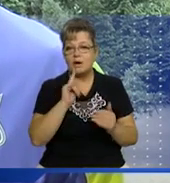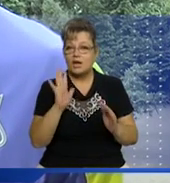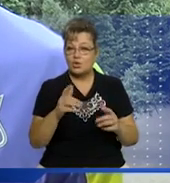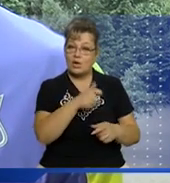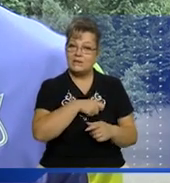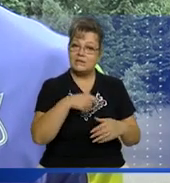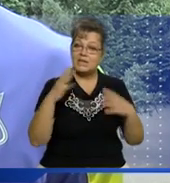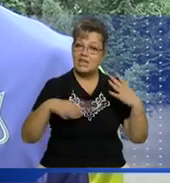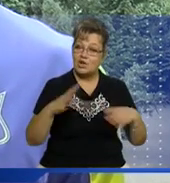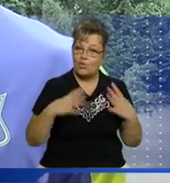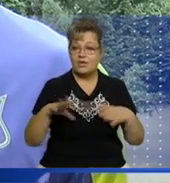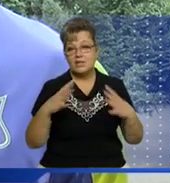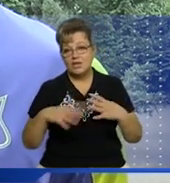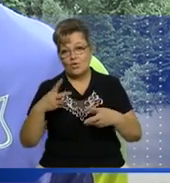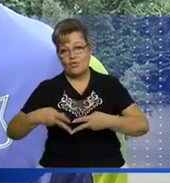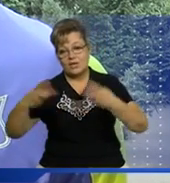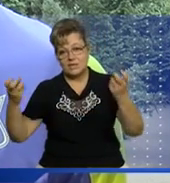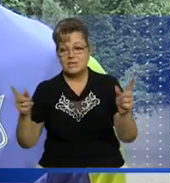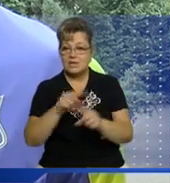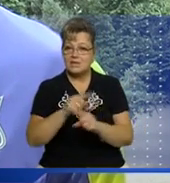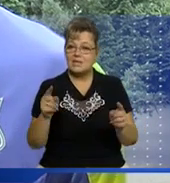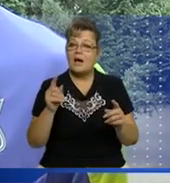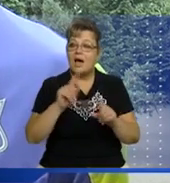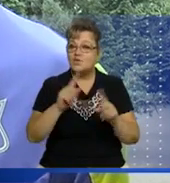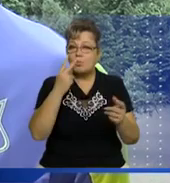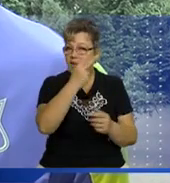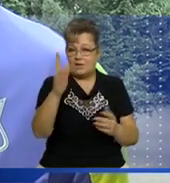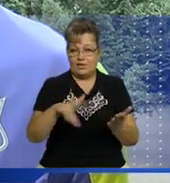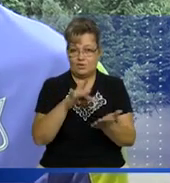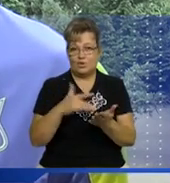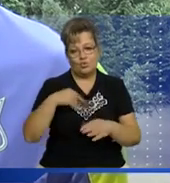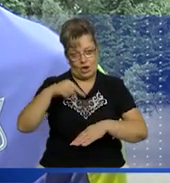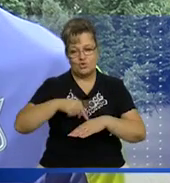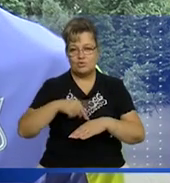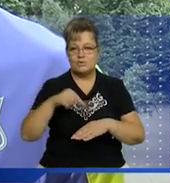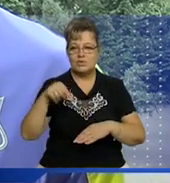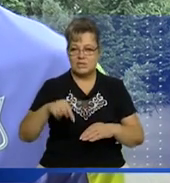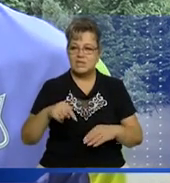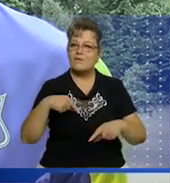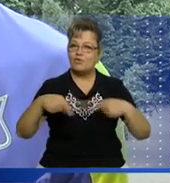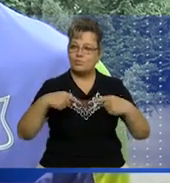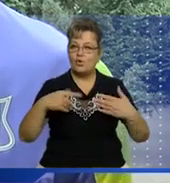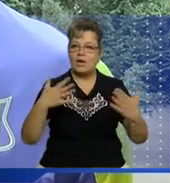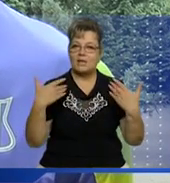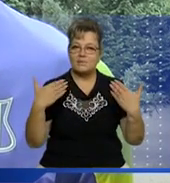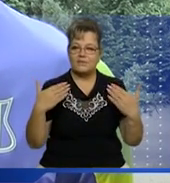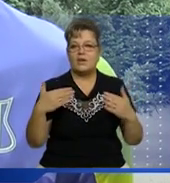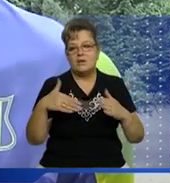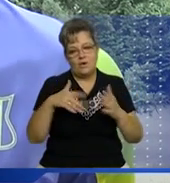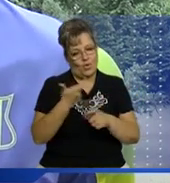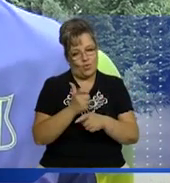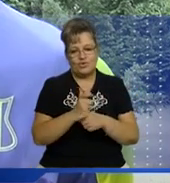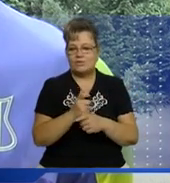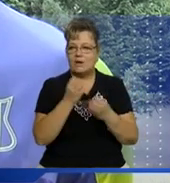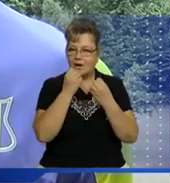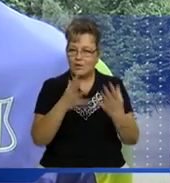только тренировки, от тренировки до отеля, пока особо не видел города. Но я чувствую, что здесь футбольная атмосфера очень